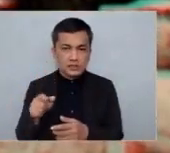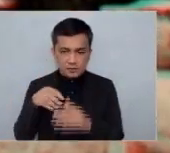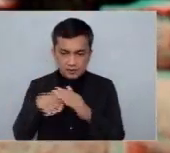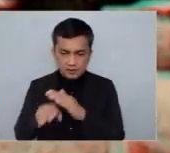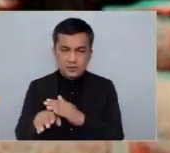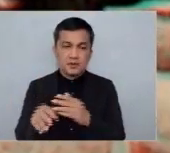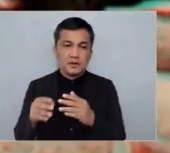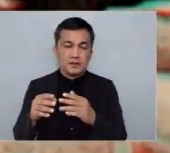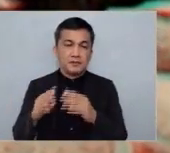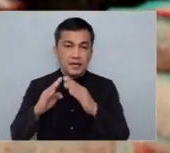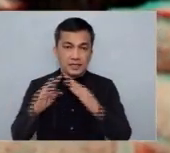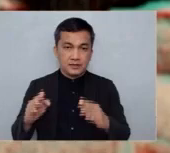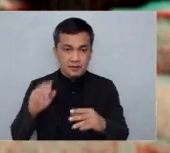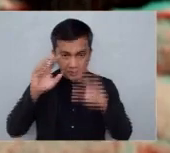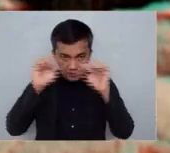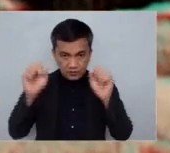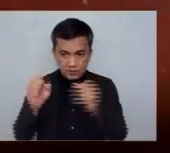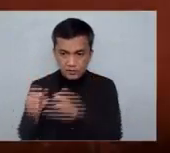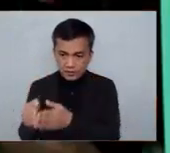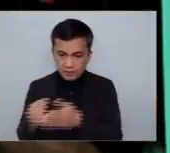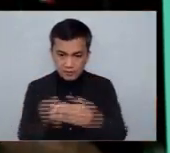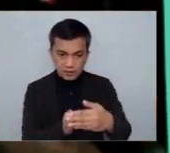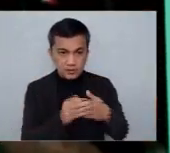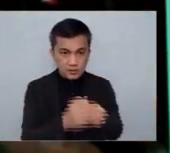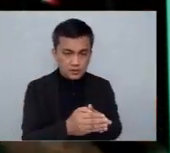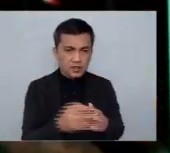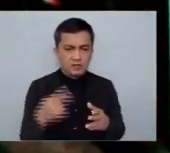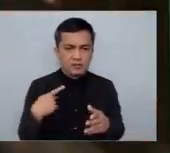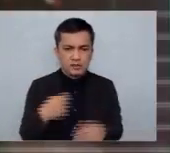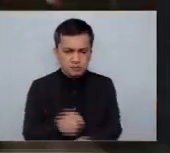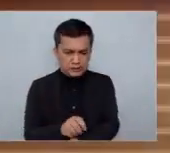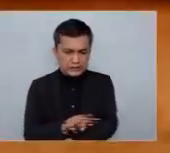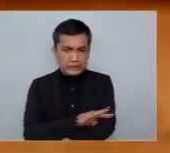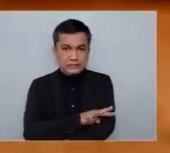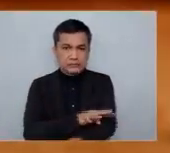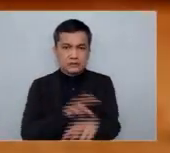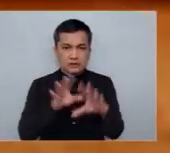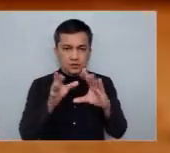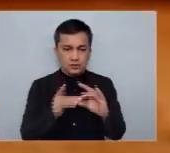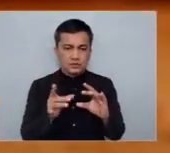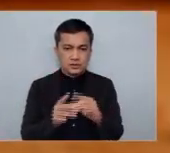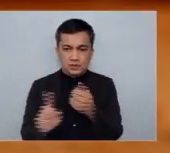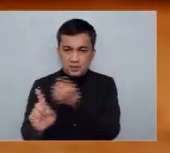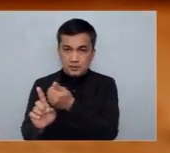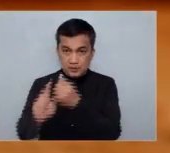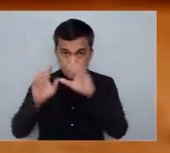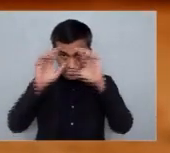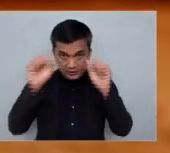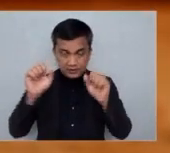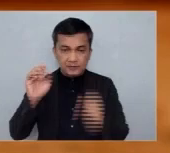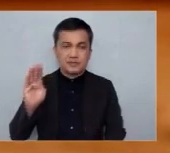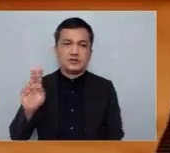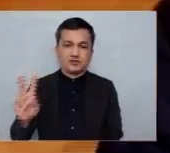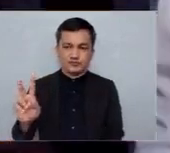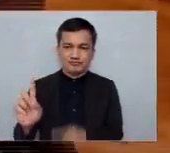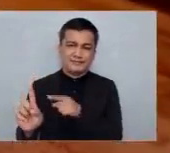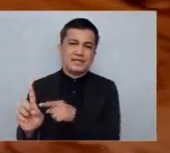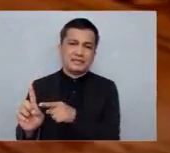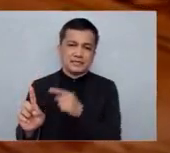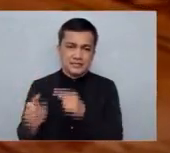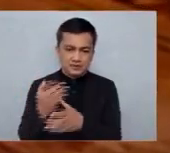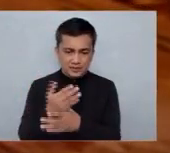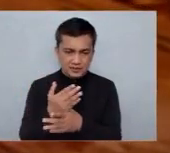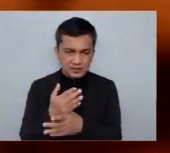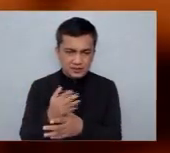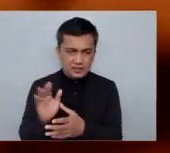sulok ng Malacanang may nakapangingilabot daw na kwento. Mismong si Pangulong Bongbong Marcos ang nagbahagi nito